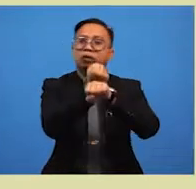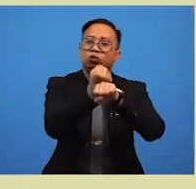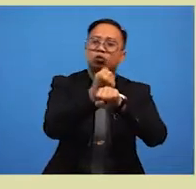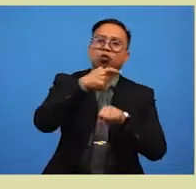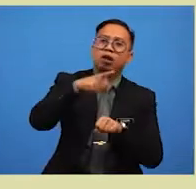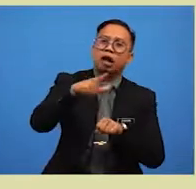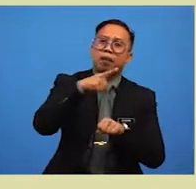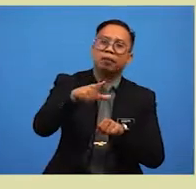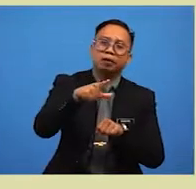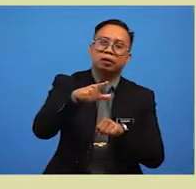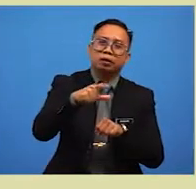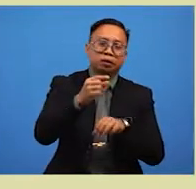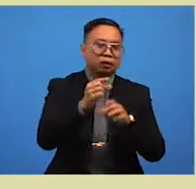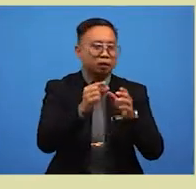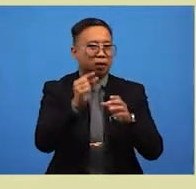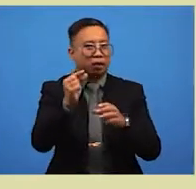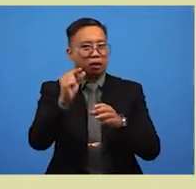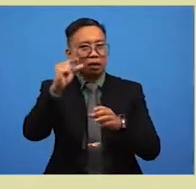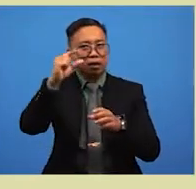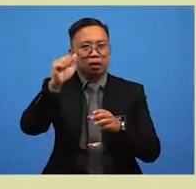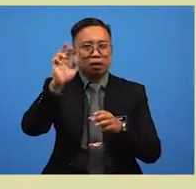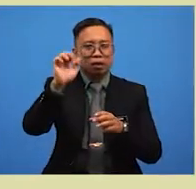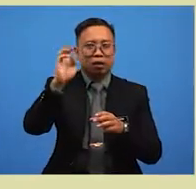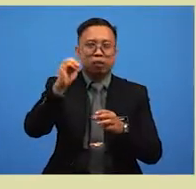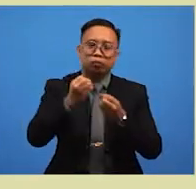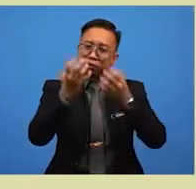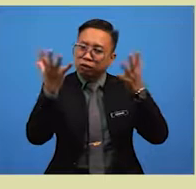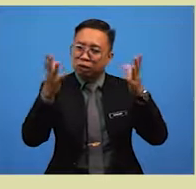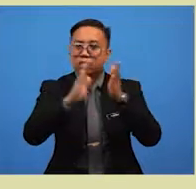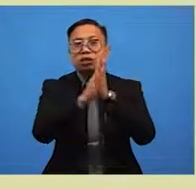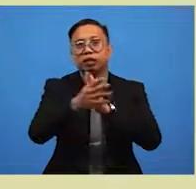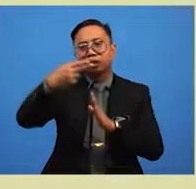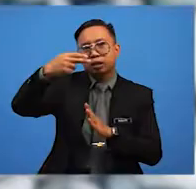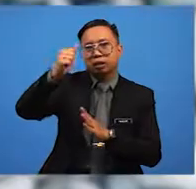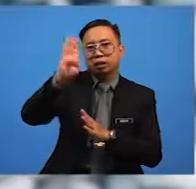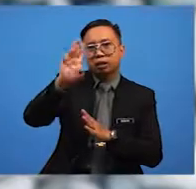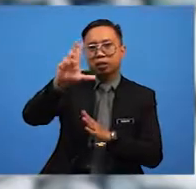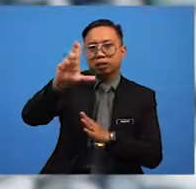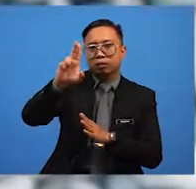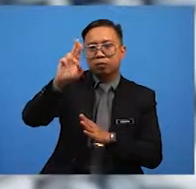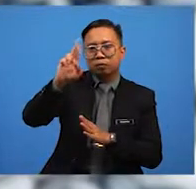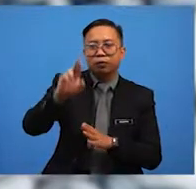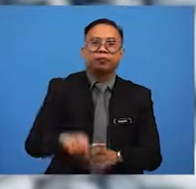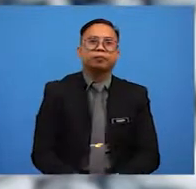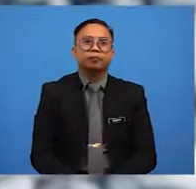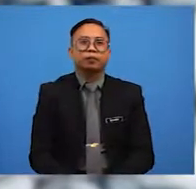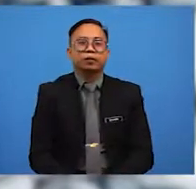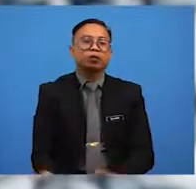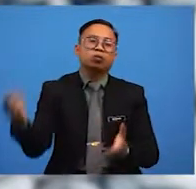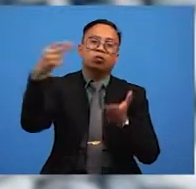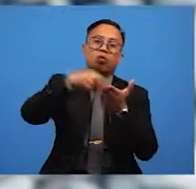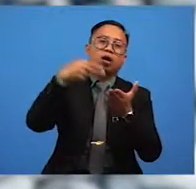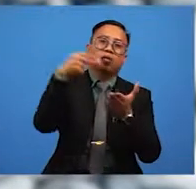Lama-kelamaan, garam ini akan membesar, membentuk hablo atau kristal. Proses sejatan yang